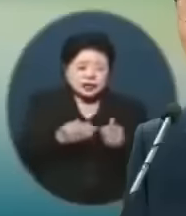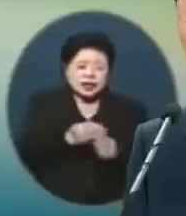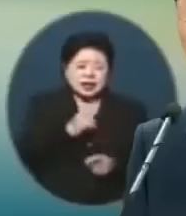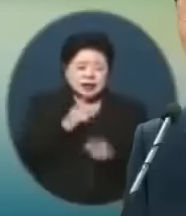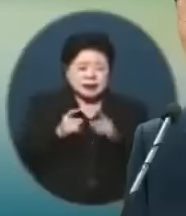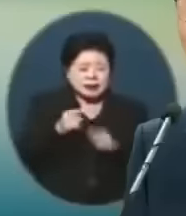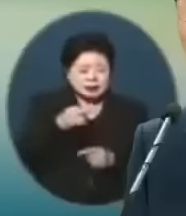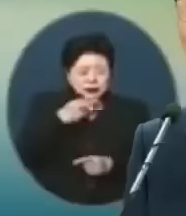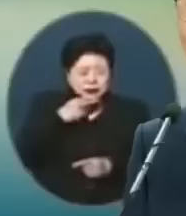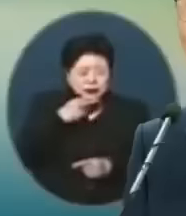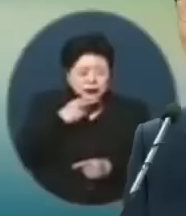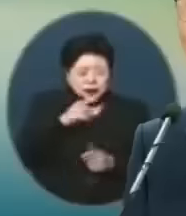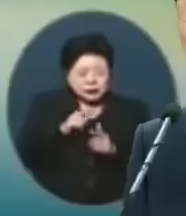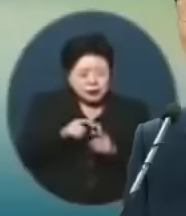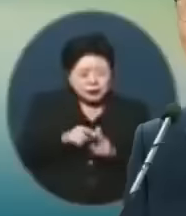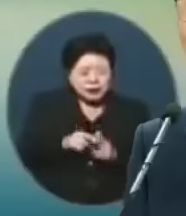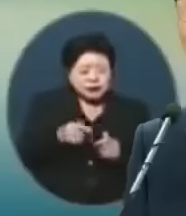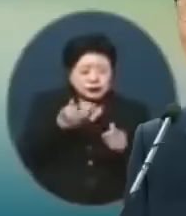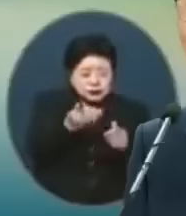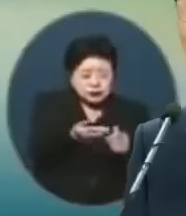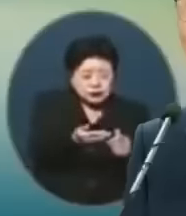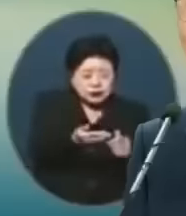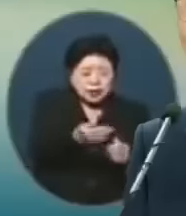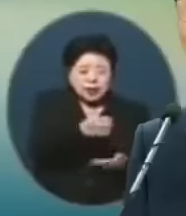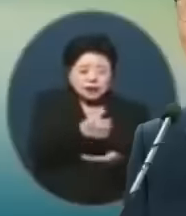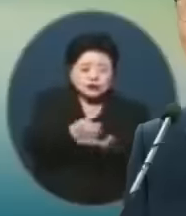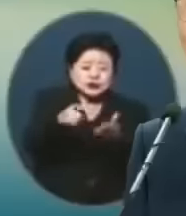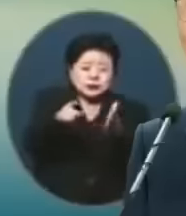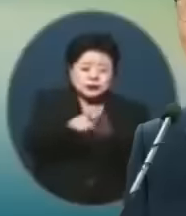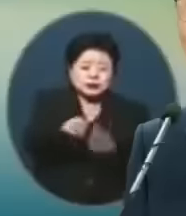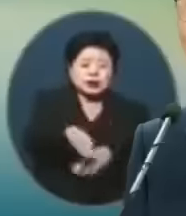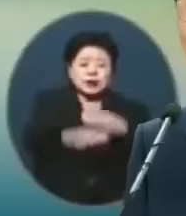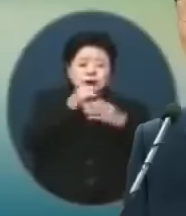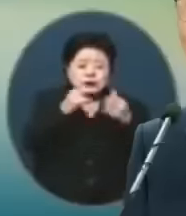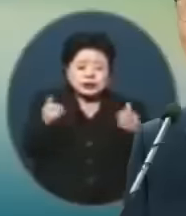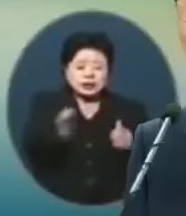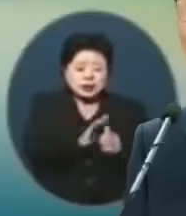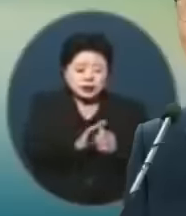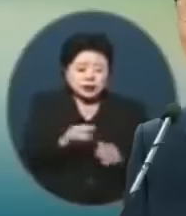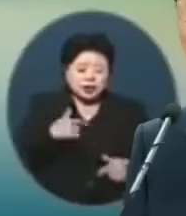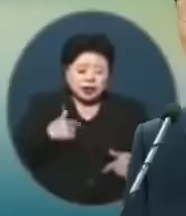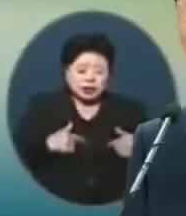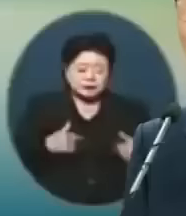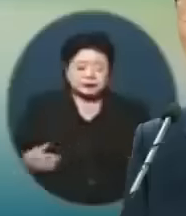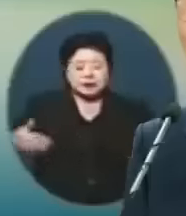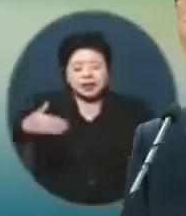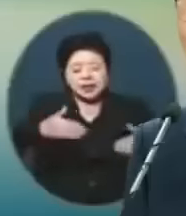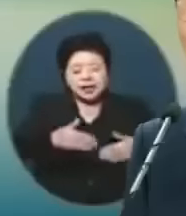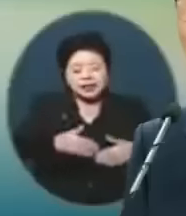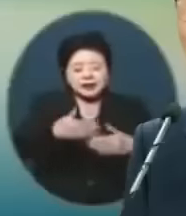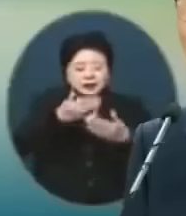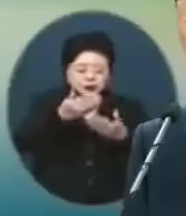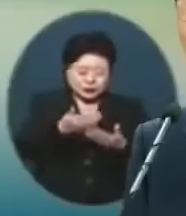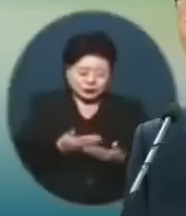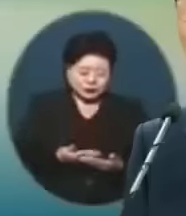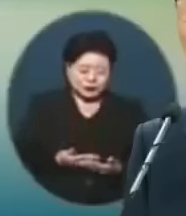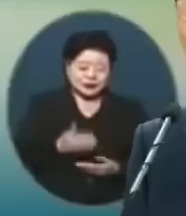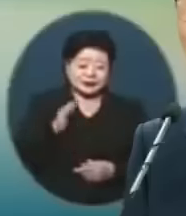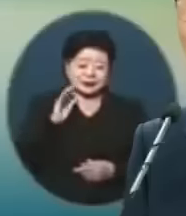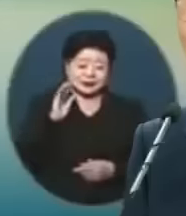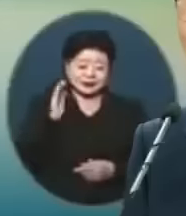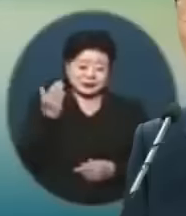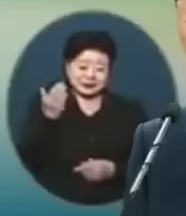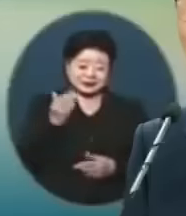십자가는 주님께 말할 수 없는 번민을 안겨드렸지만 주님을 믿는 모든 우리에게는 큰